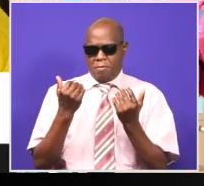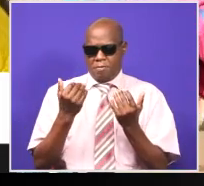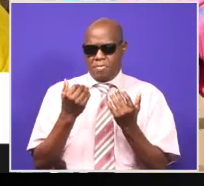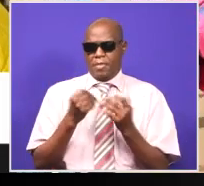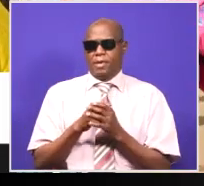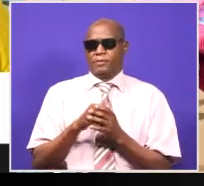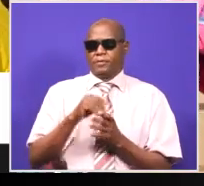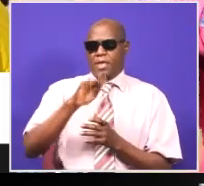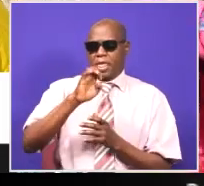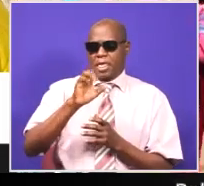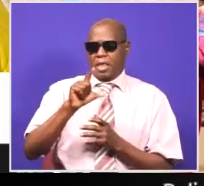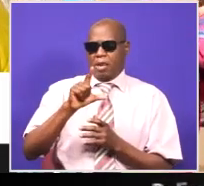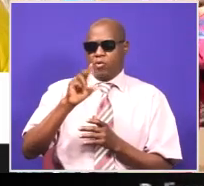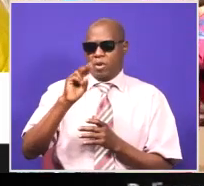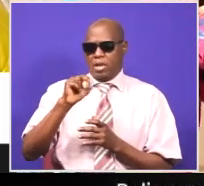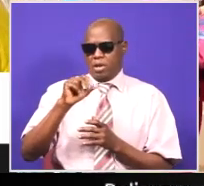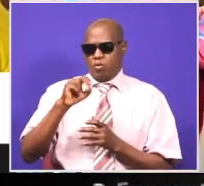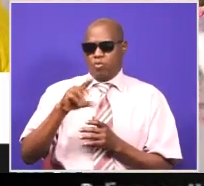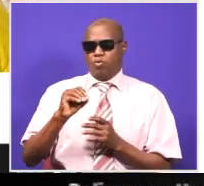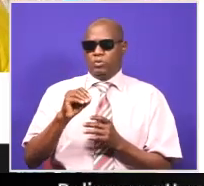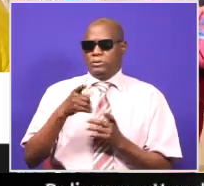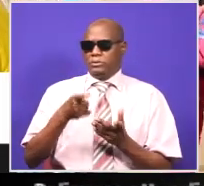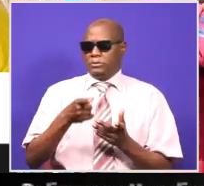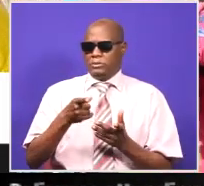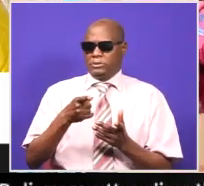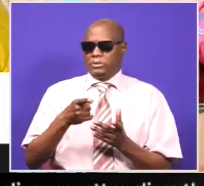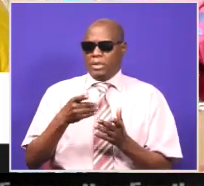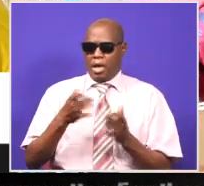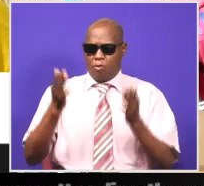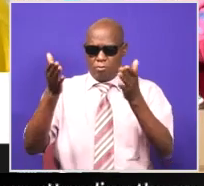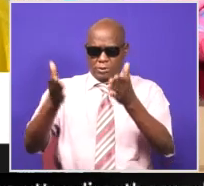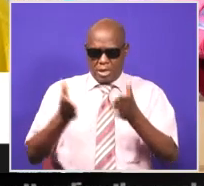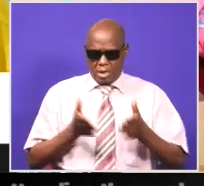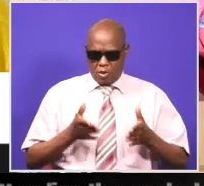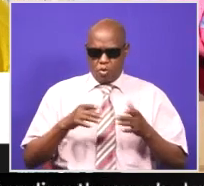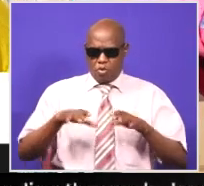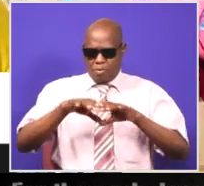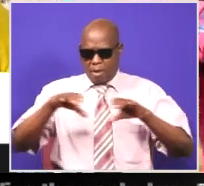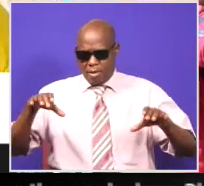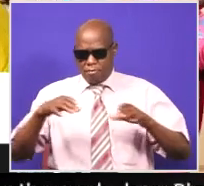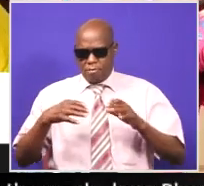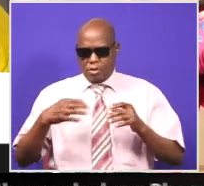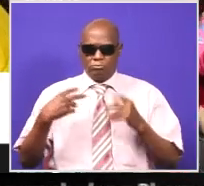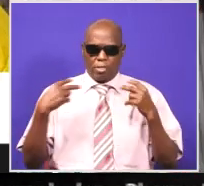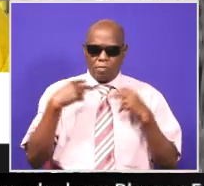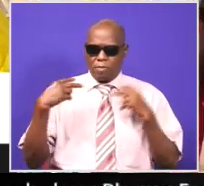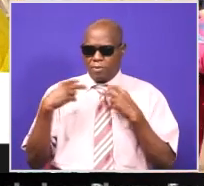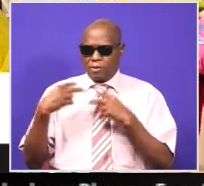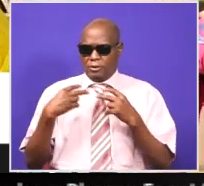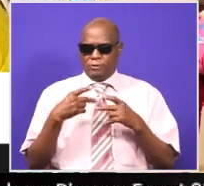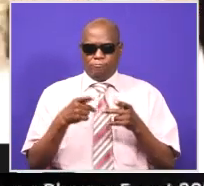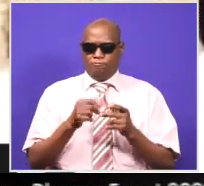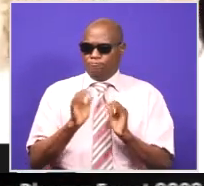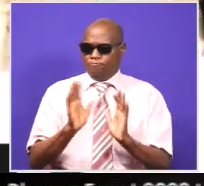inlino. Hiyo mvua inlino haitaki ipatikana kama mtaro yetu zimefunga na vitu za chafu za